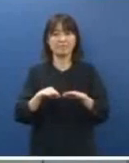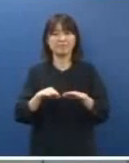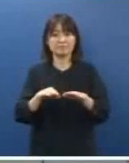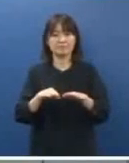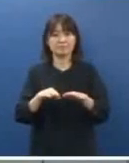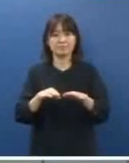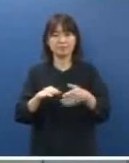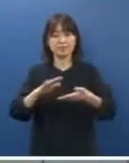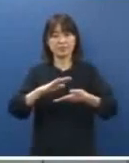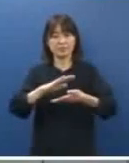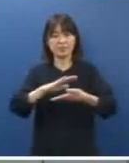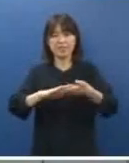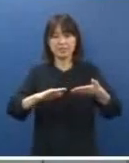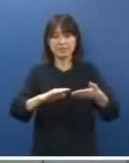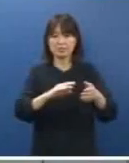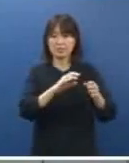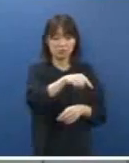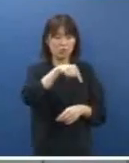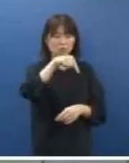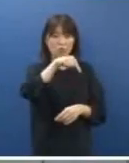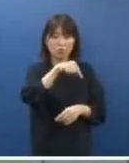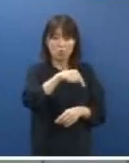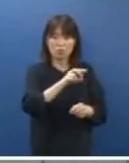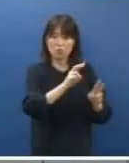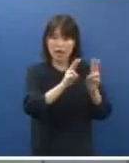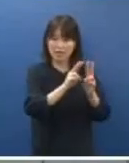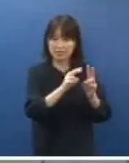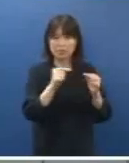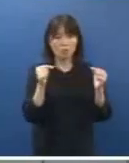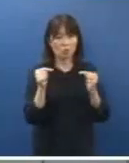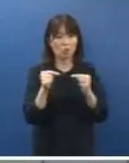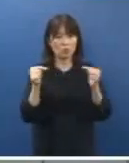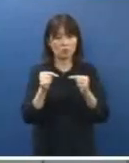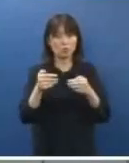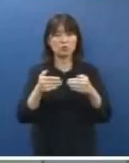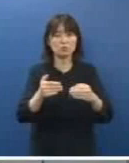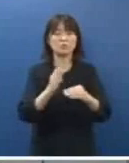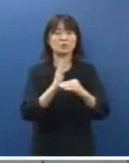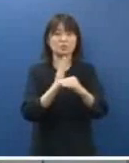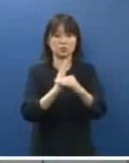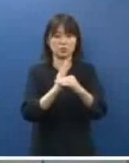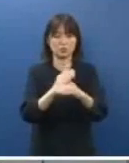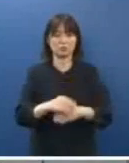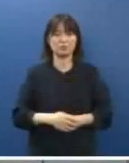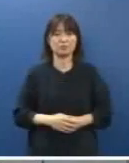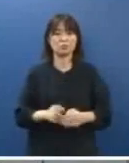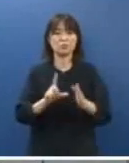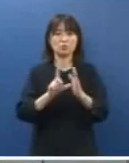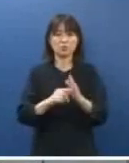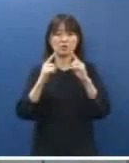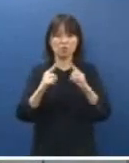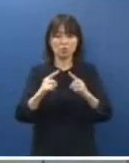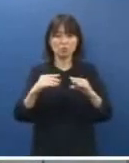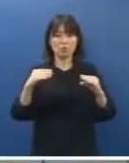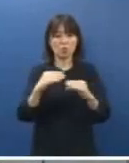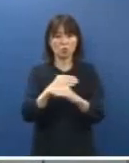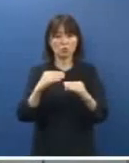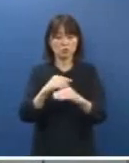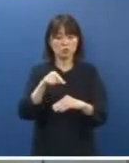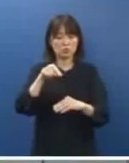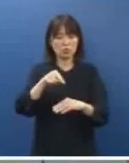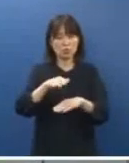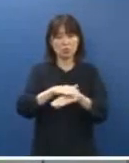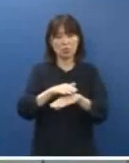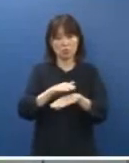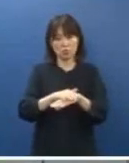引き継ぎ先の交渉を進めております。まあ、そういう中で、まあ、協助構図を使って買い物支援をしようというな